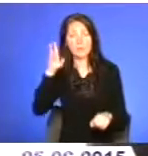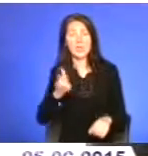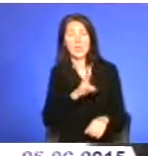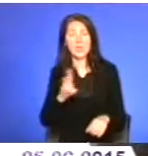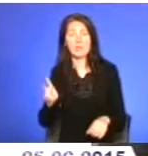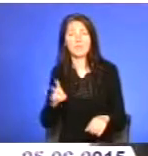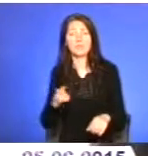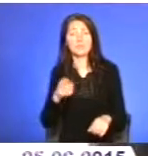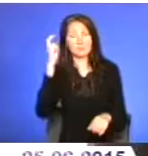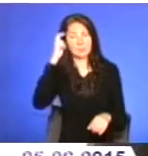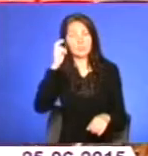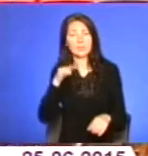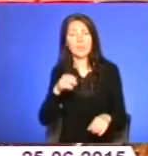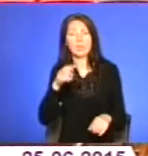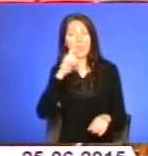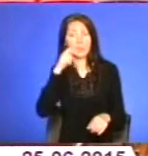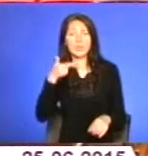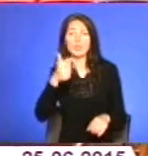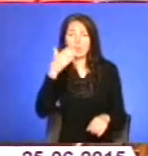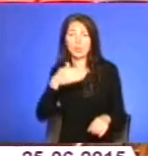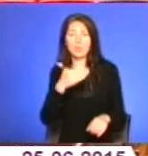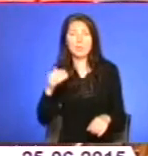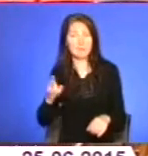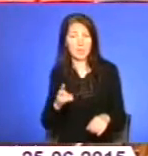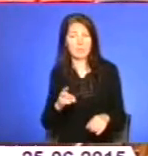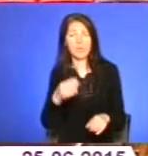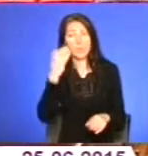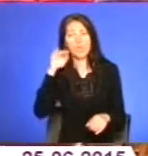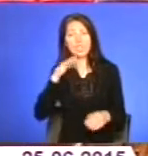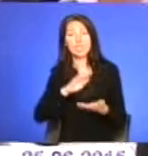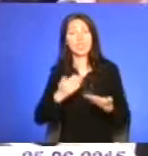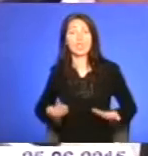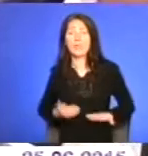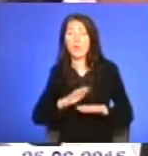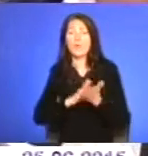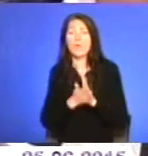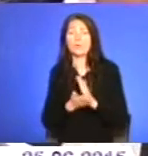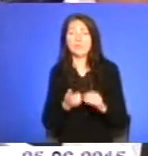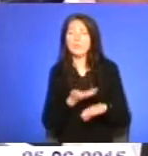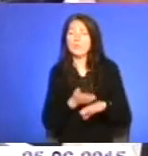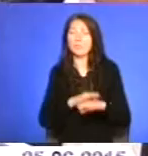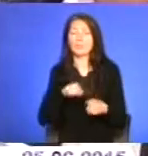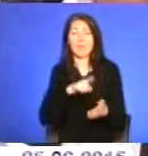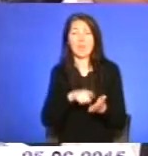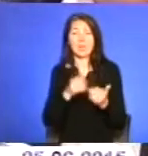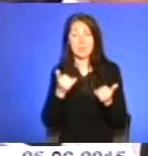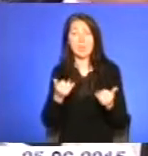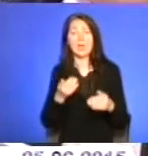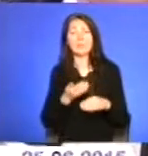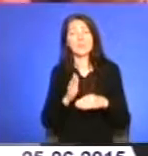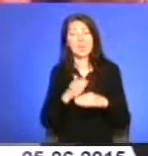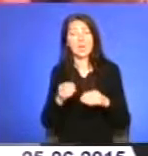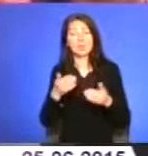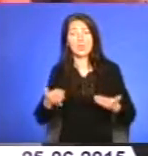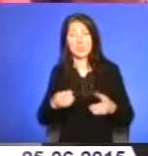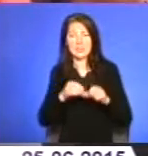Української греко-католицької церкви. Поліпшення житлових умов – найболючіше питання. Наразі виділяють земельні ділянки для забудови.